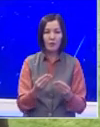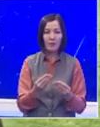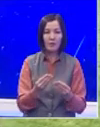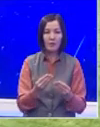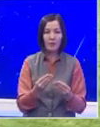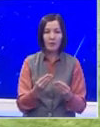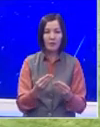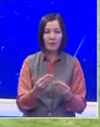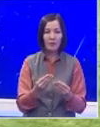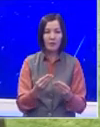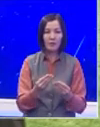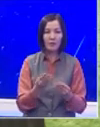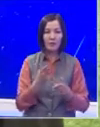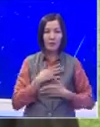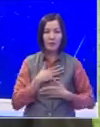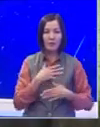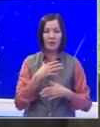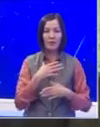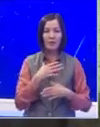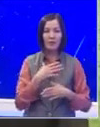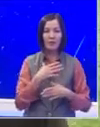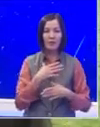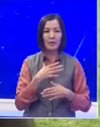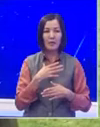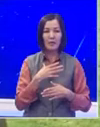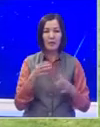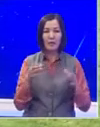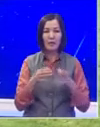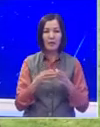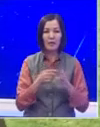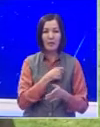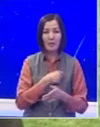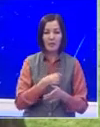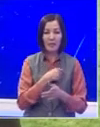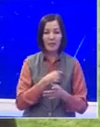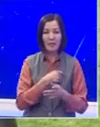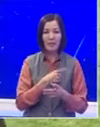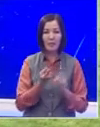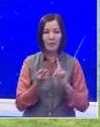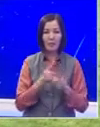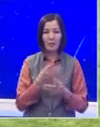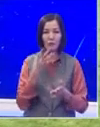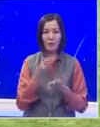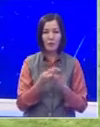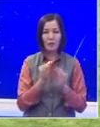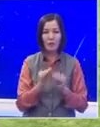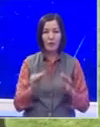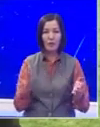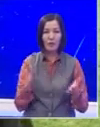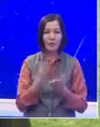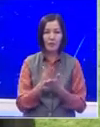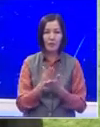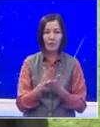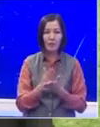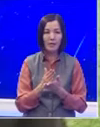шыққан балалар біздің ауданымыз осы жерде Лесәулет командасының тренерлері болып жүр. Өзінің шәкірттерін де басында болады.